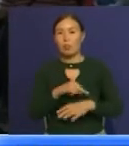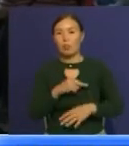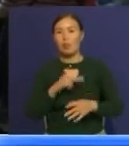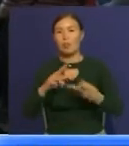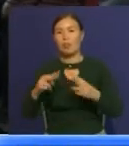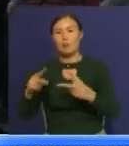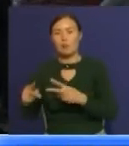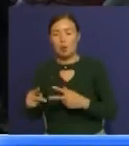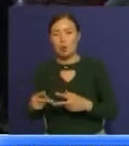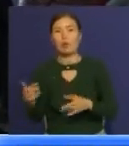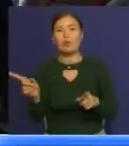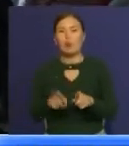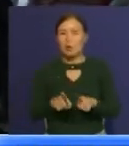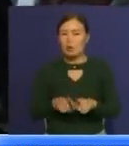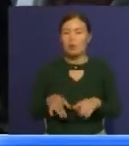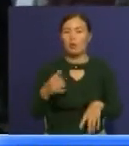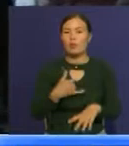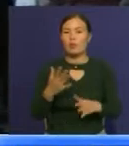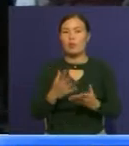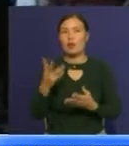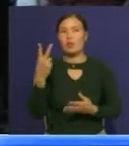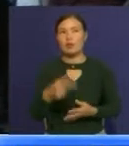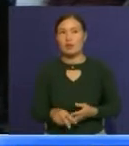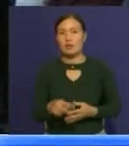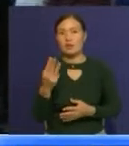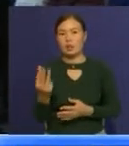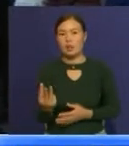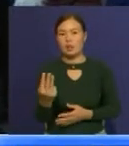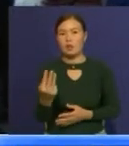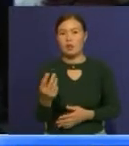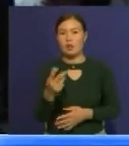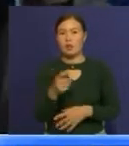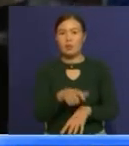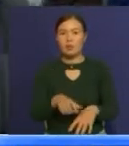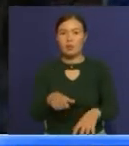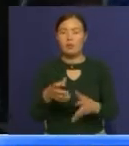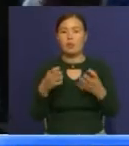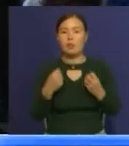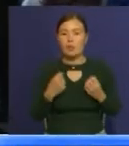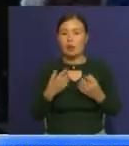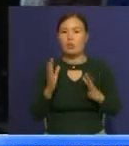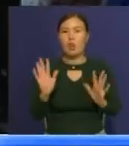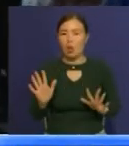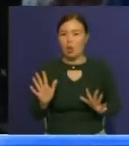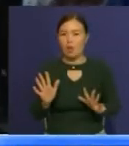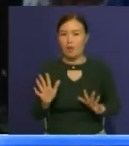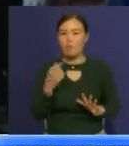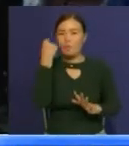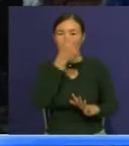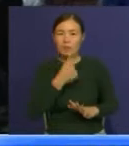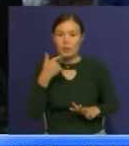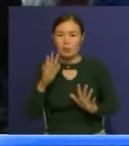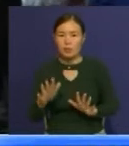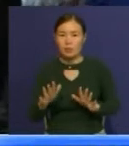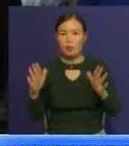посменно. Также у нас сейчас получается 23 инспектора, принимающие только физлиц, то есть земли,